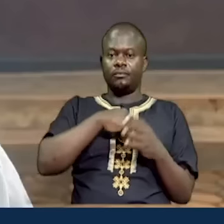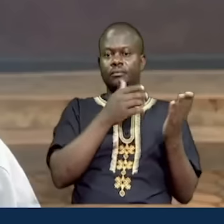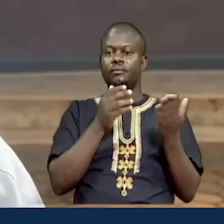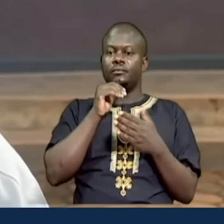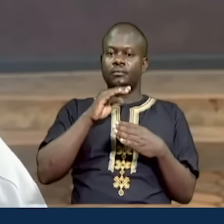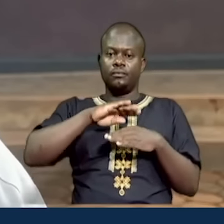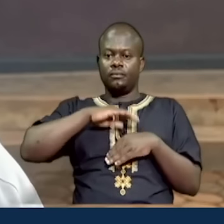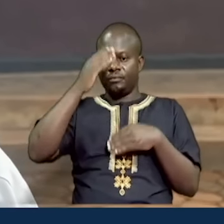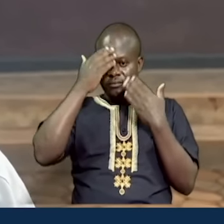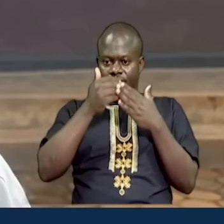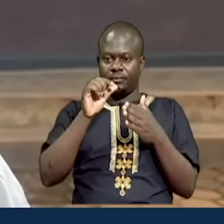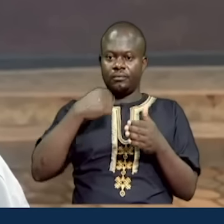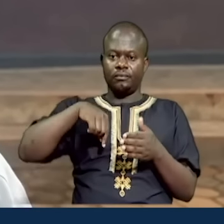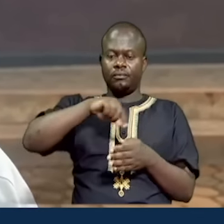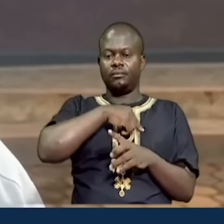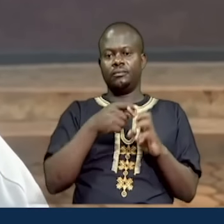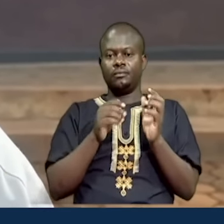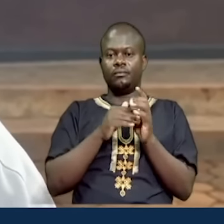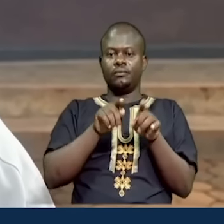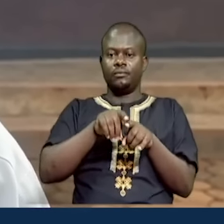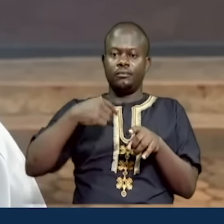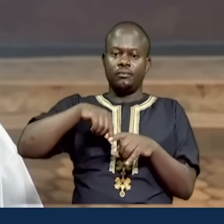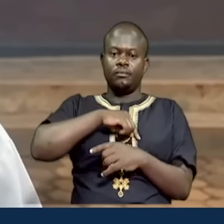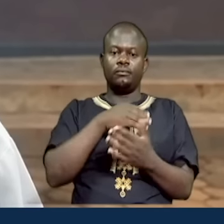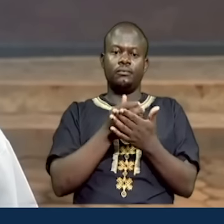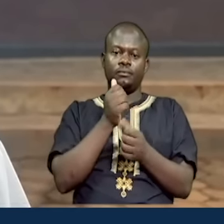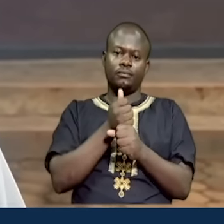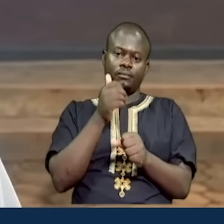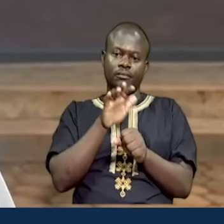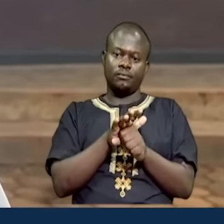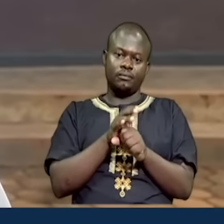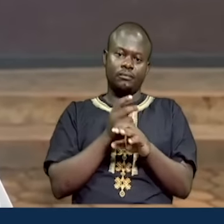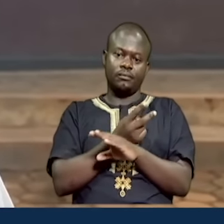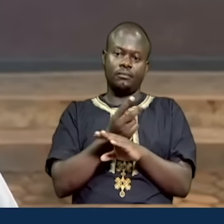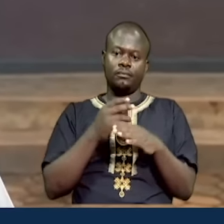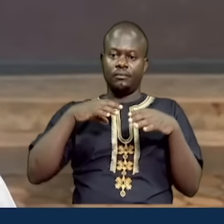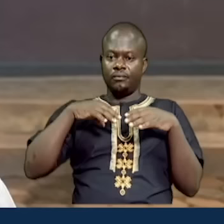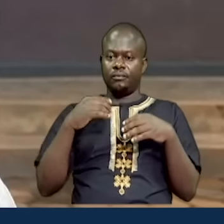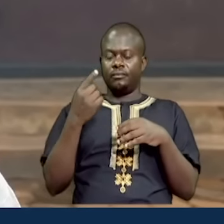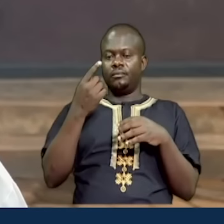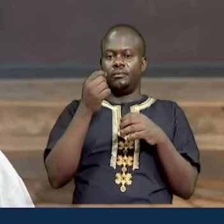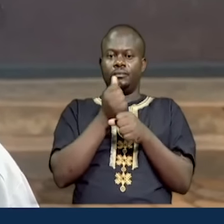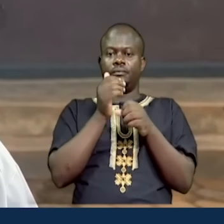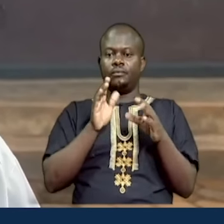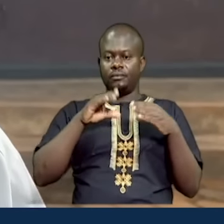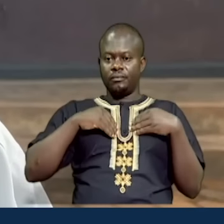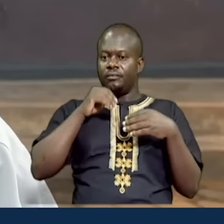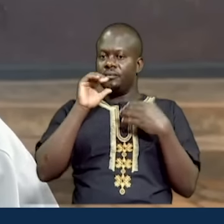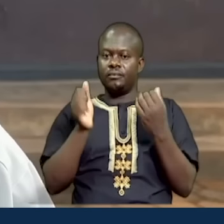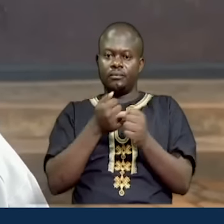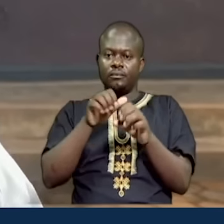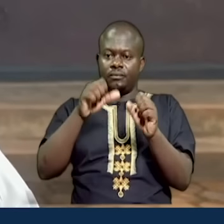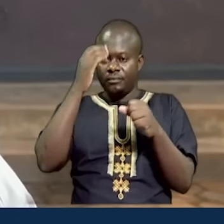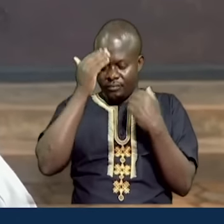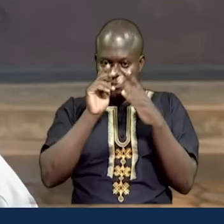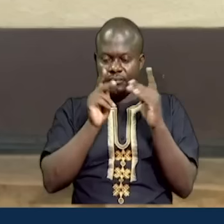tubasatisfeza kubera ubuke bwacu ndetse natwe ubwacu bidusaba gukora tutaruhuka na ya saha y'ikiruhuko imwe umukozi yemerewe ntitubashe kuyifata kubera abantu tuba